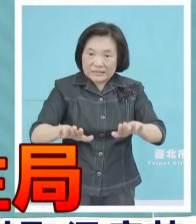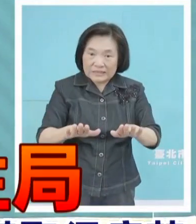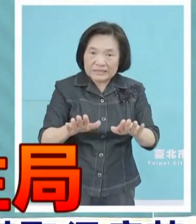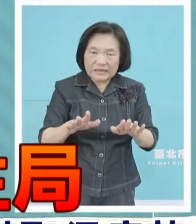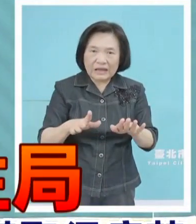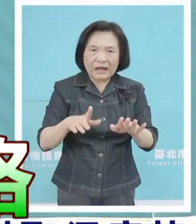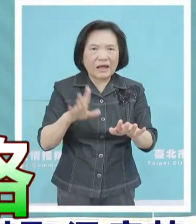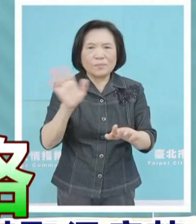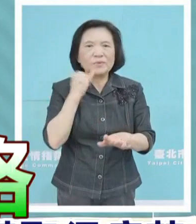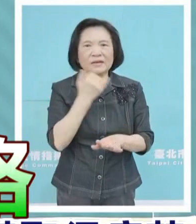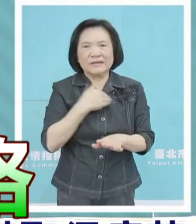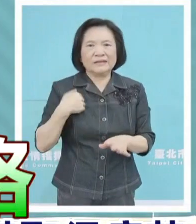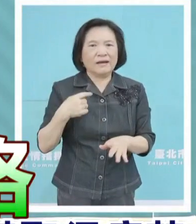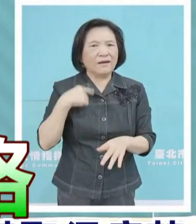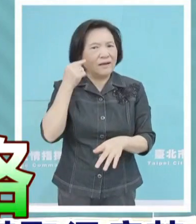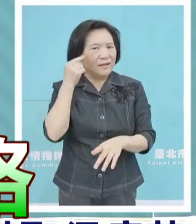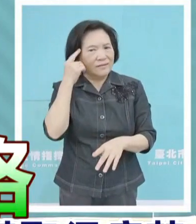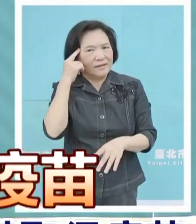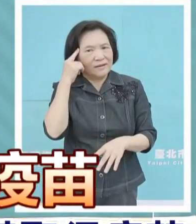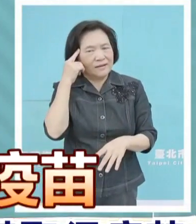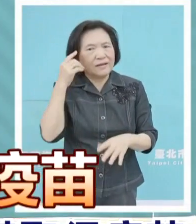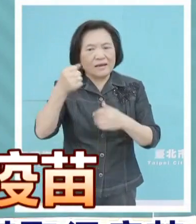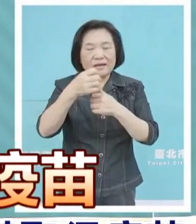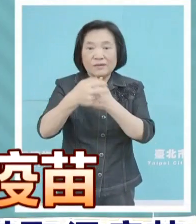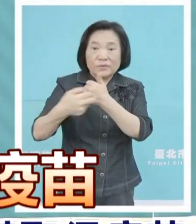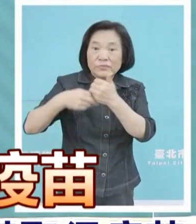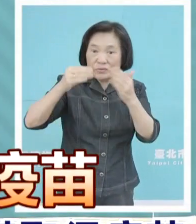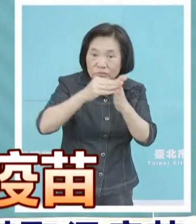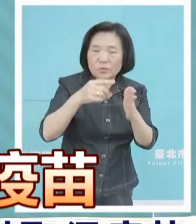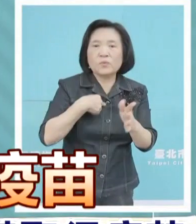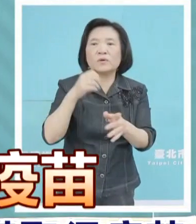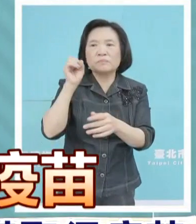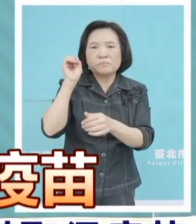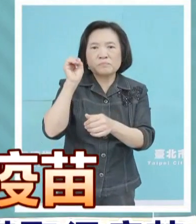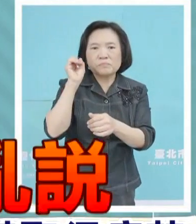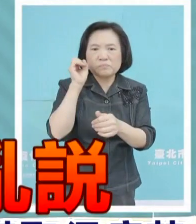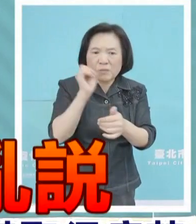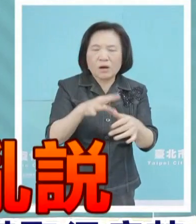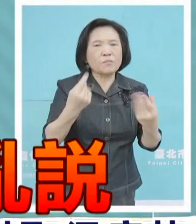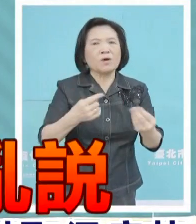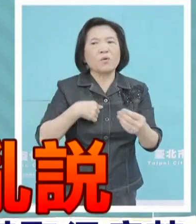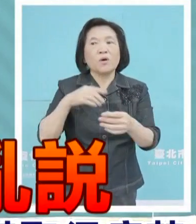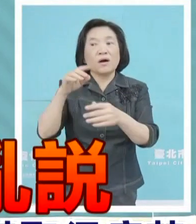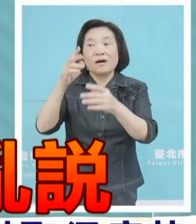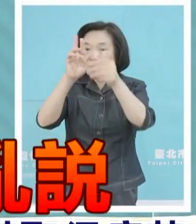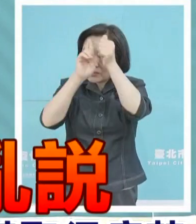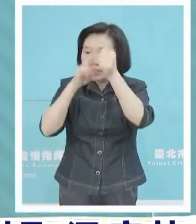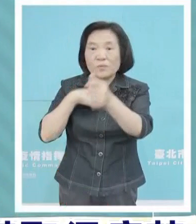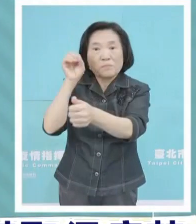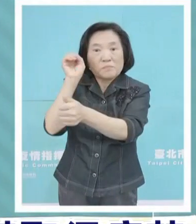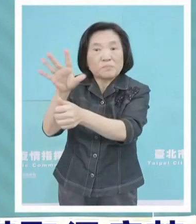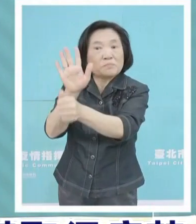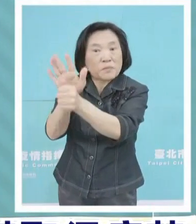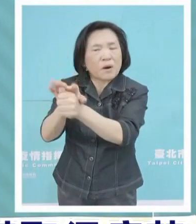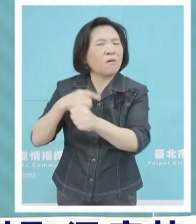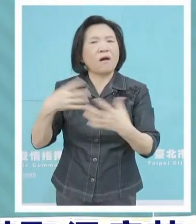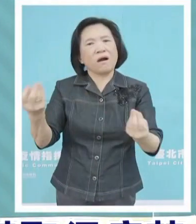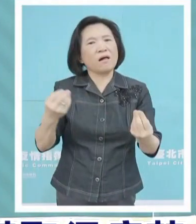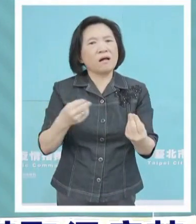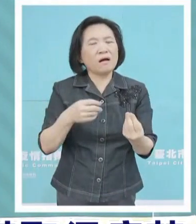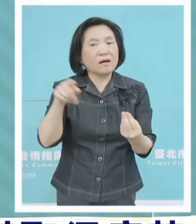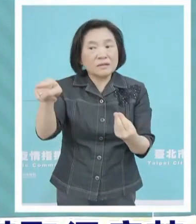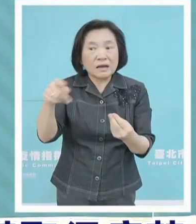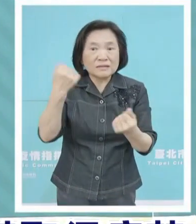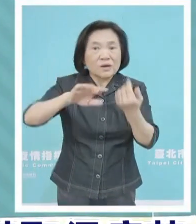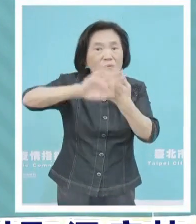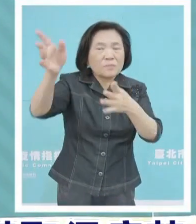卫生局，更没有跟他联络，也没有帮忙去要任何疫苗，但是他是不是有在外面乱说我有帮忙什么的，会